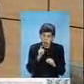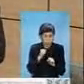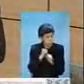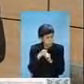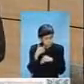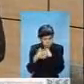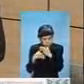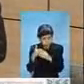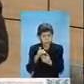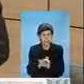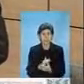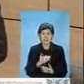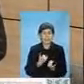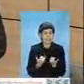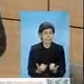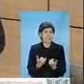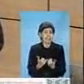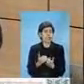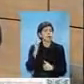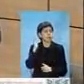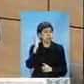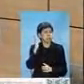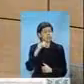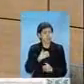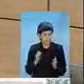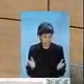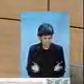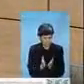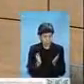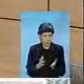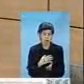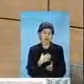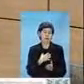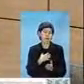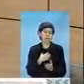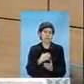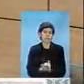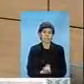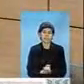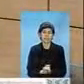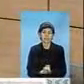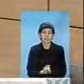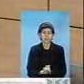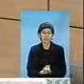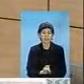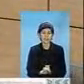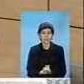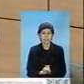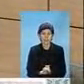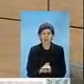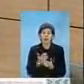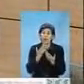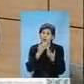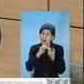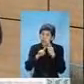หน้าจึงเป็นที่มาของการอภิปรายสนับสนุนในวันนี้ท่านประธานครับสักครู่หนึ่งเพื่อนสม